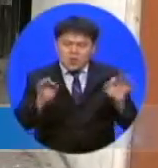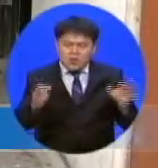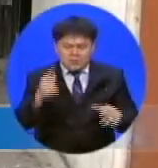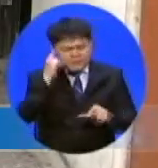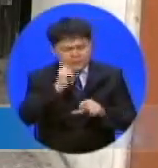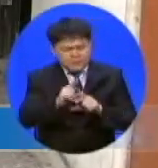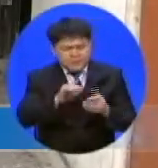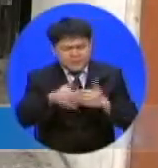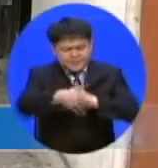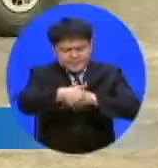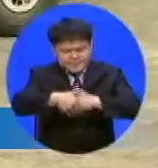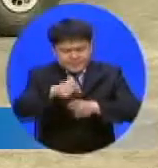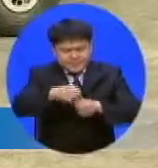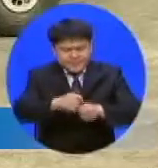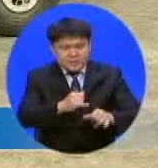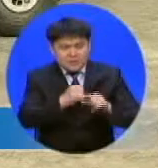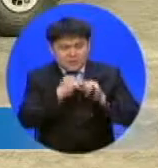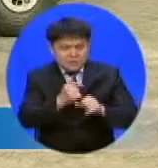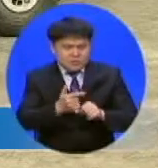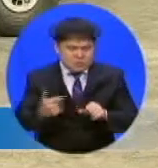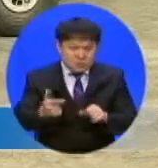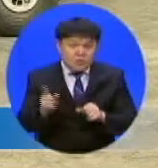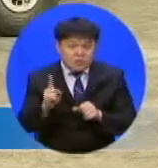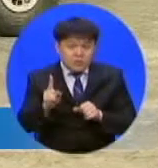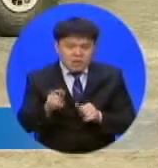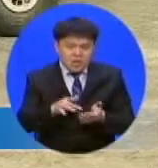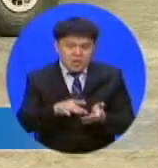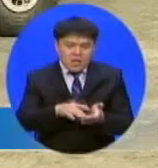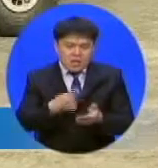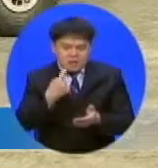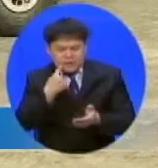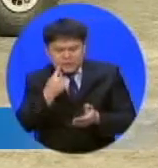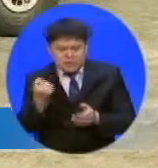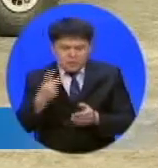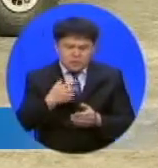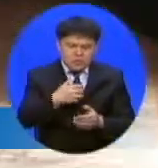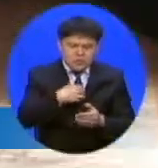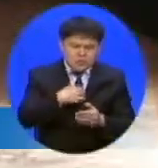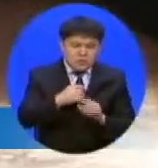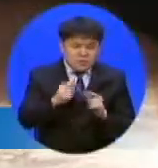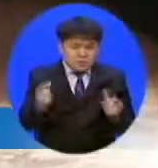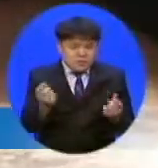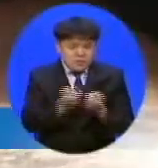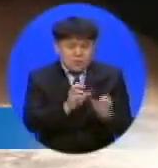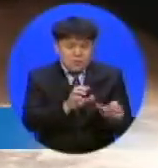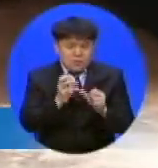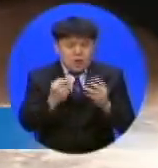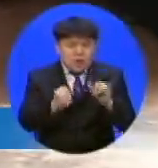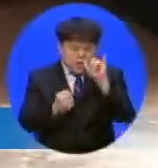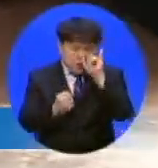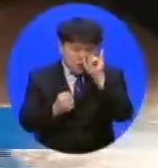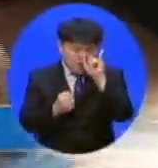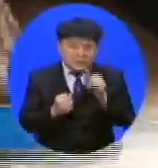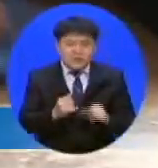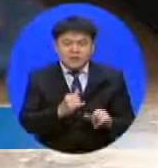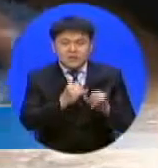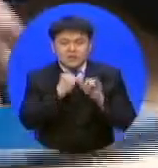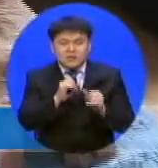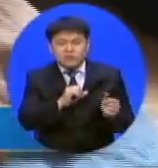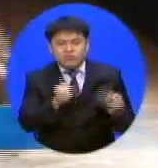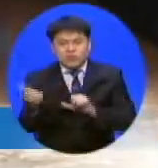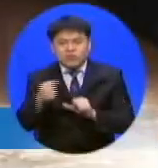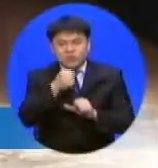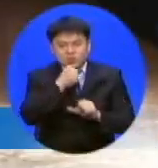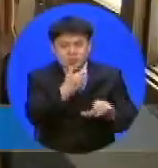뒤 계획적으로 자살하는 경향이 강해 독극물 등 상대적으로 치명적인 자살 수단을 이용함에 따라 자살에 의한